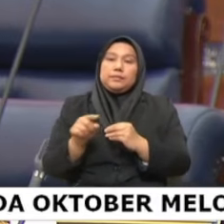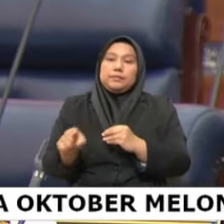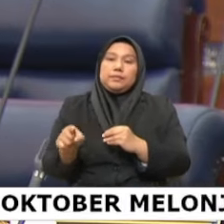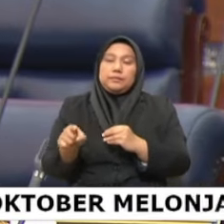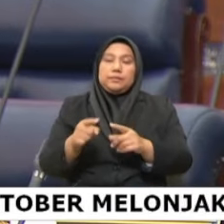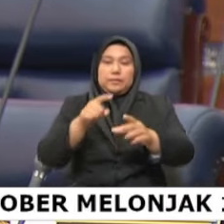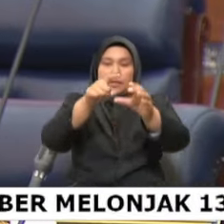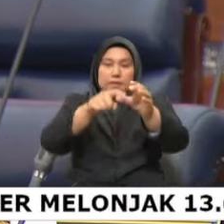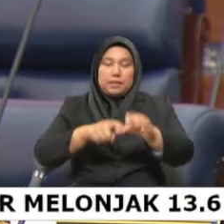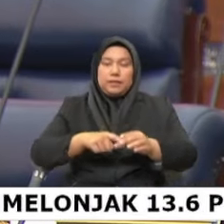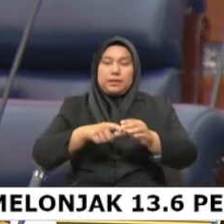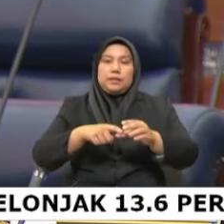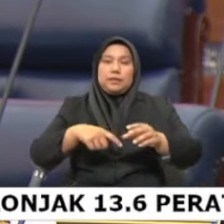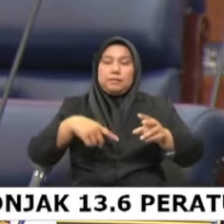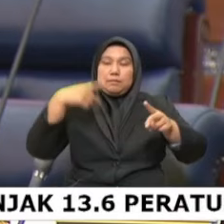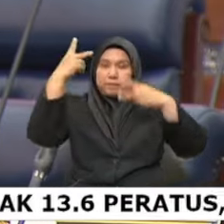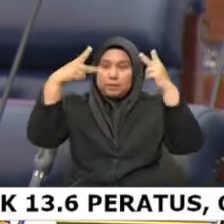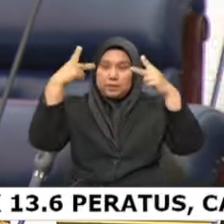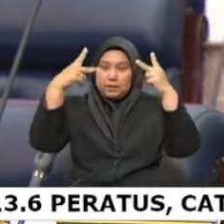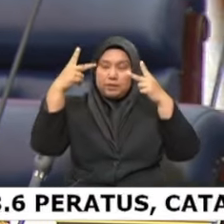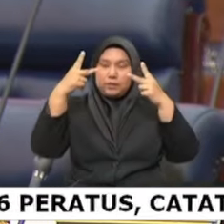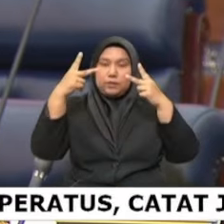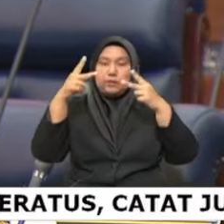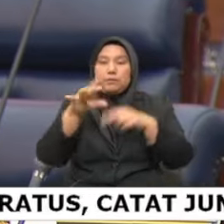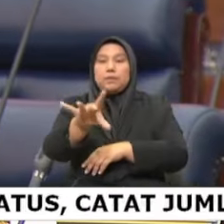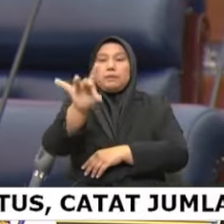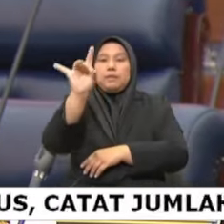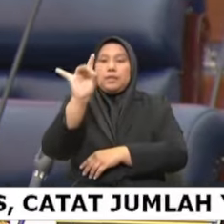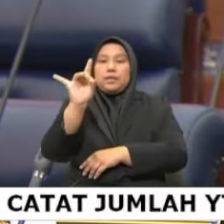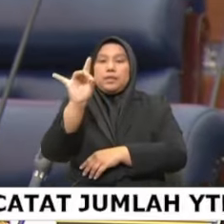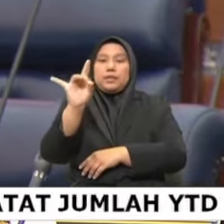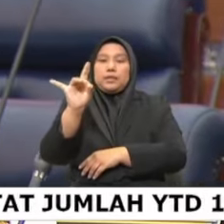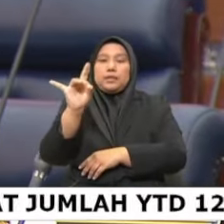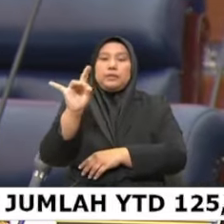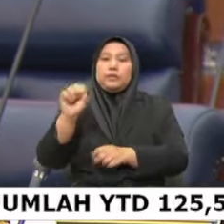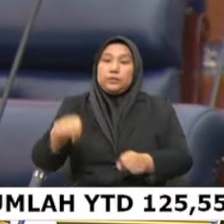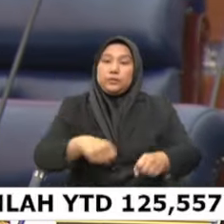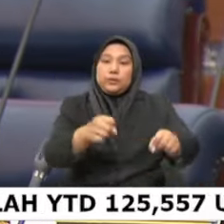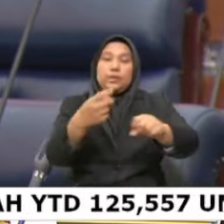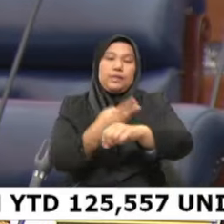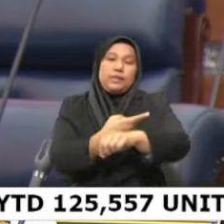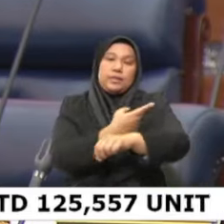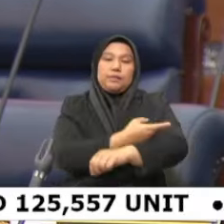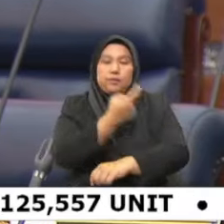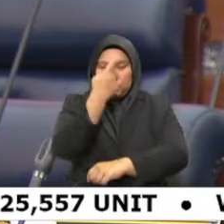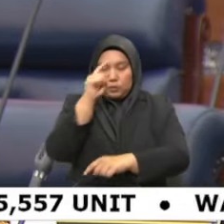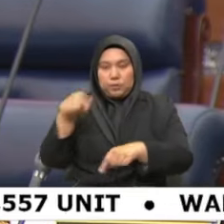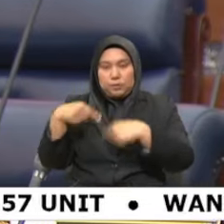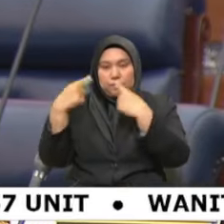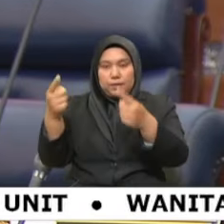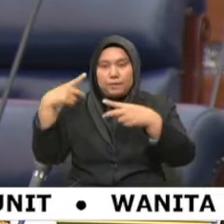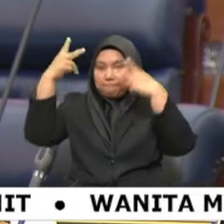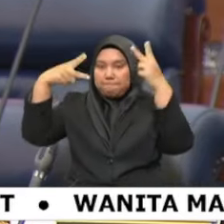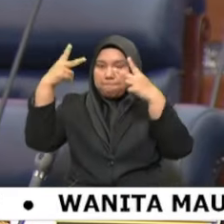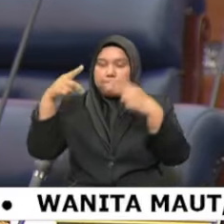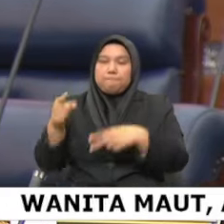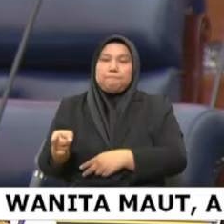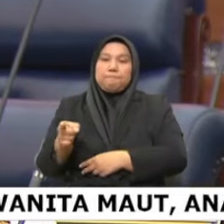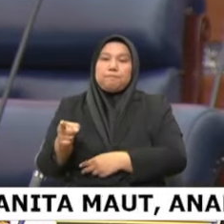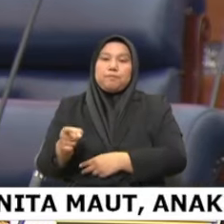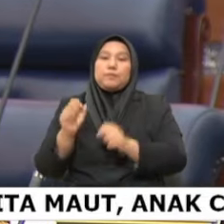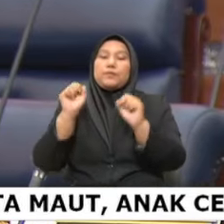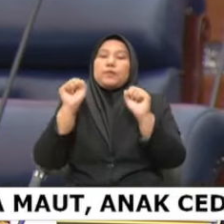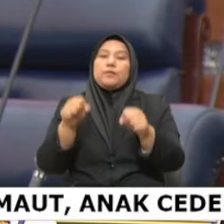dan antarabangsa memilih Sungai Siput sebagai di antara destinasi utama? Dan bolehkah saya merayu